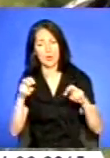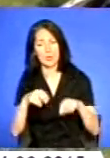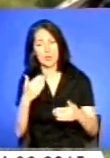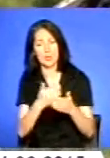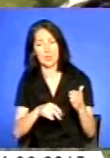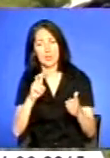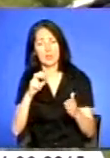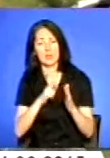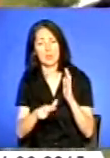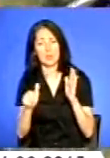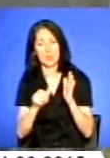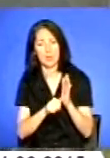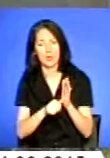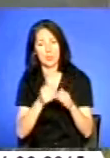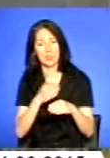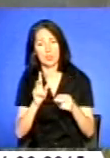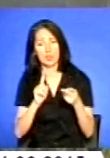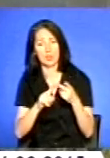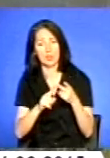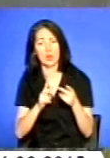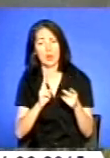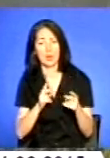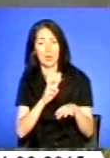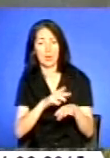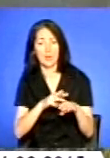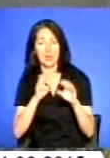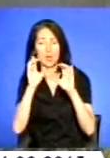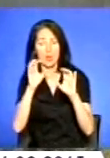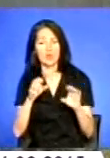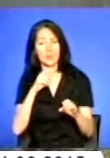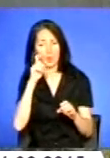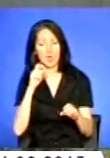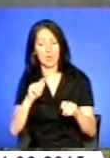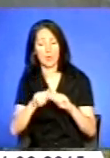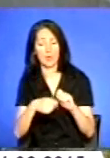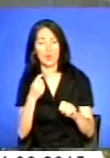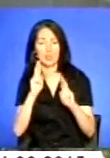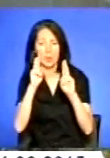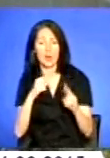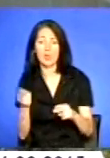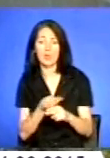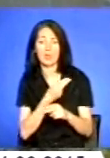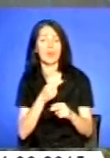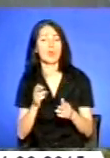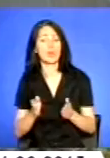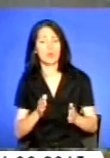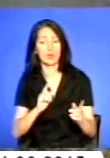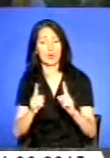статтею 286 частиною 2 Кримінального кодексу України. Порушення правил безпеки дорожнього руху або